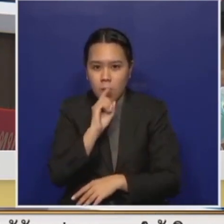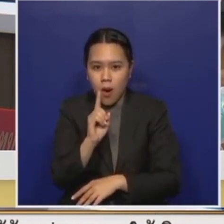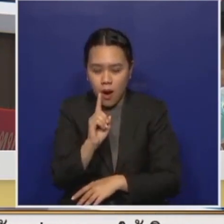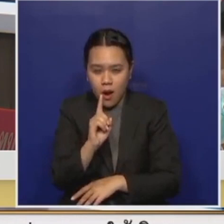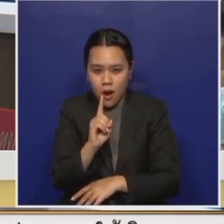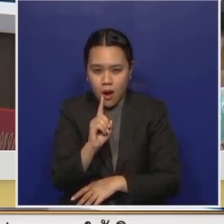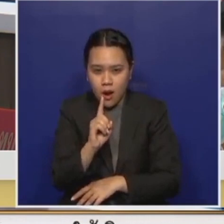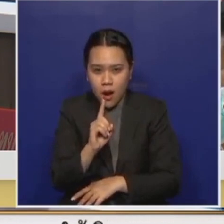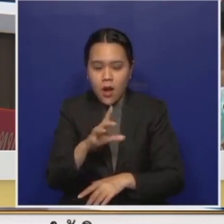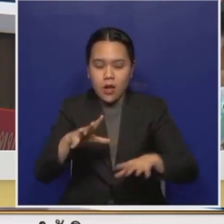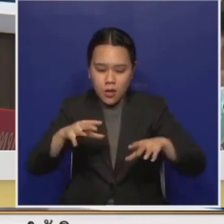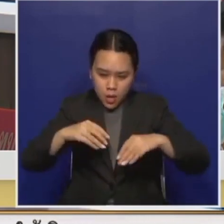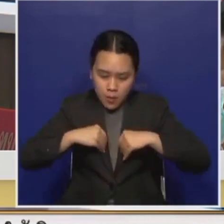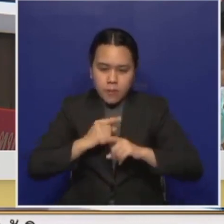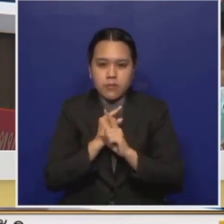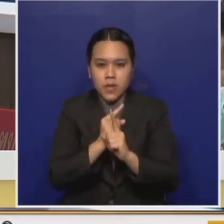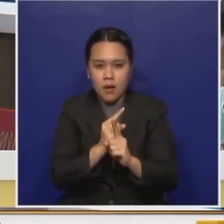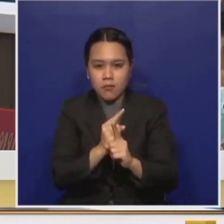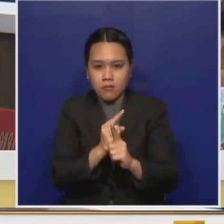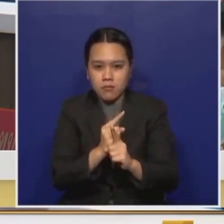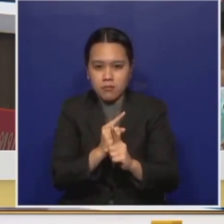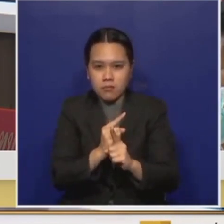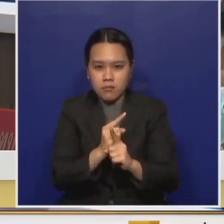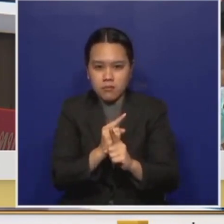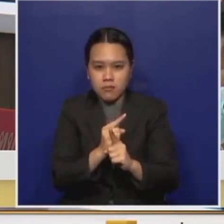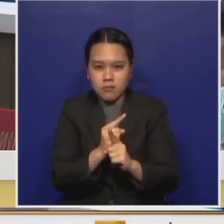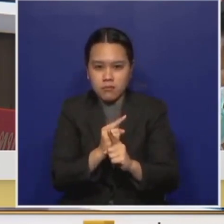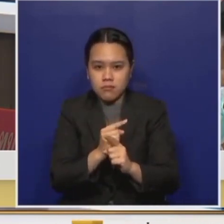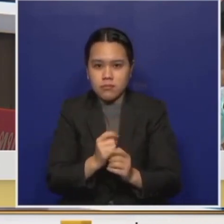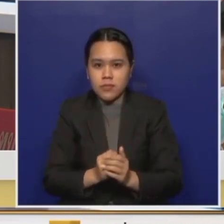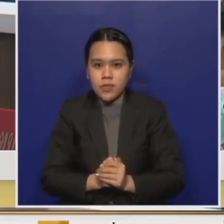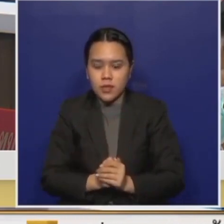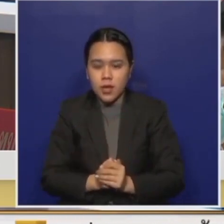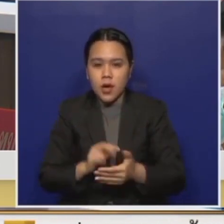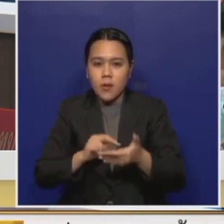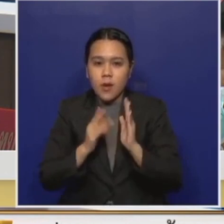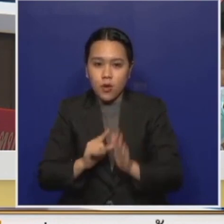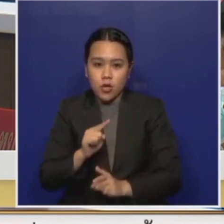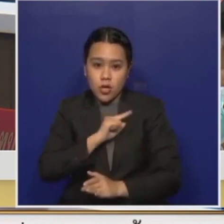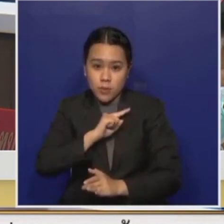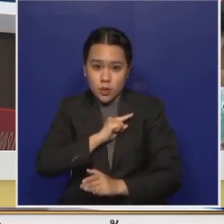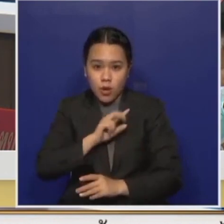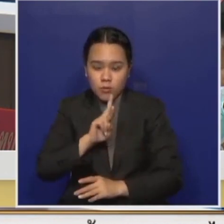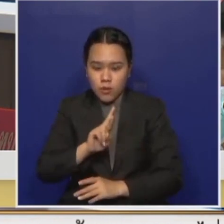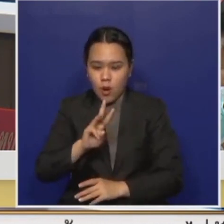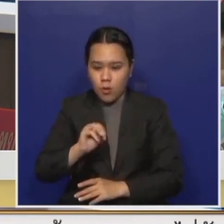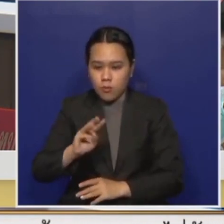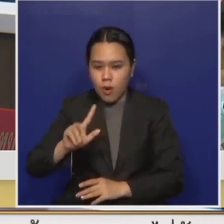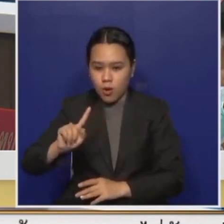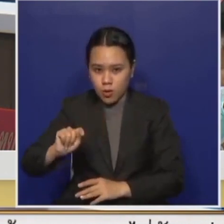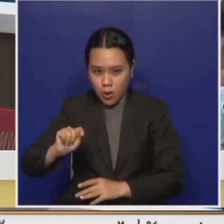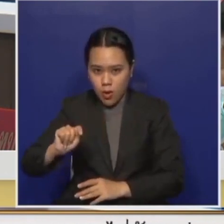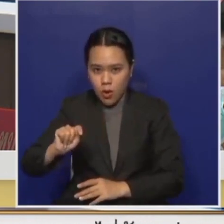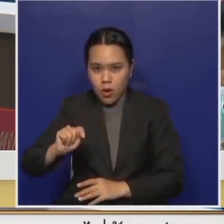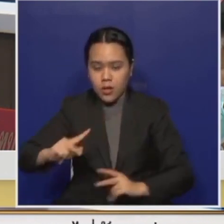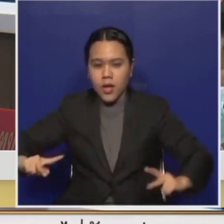มว่ามันเป็นอย่างนั้นก็ไว้ใจไม่ได้น้ดครัคนที่รัผิดชอบรัตีวาการกสูงกระห pinkในโย Newman gก็ต้อง